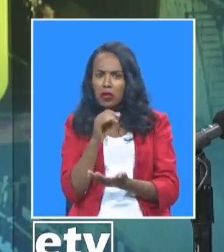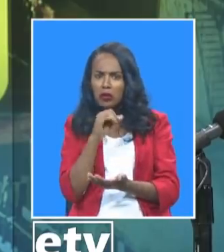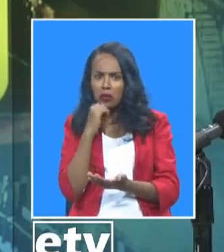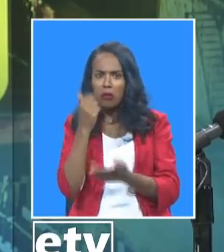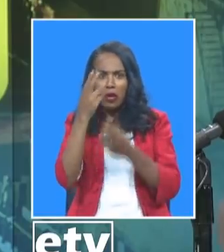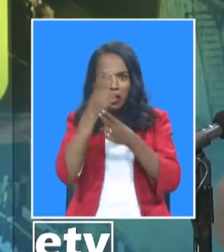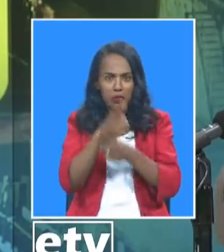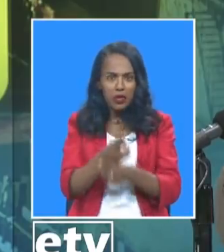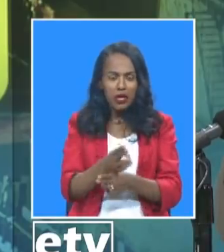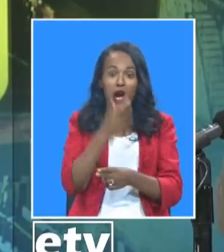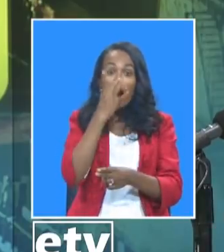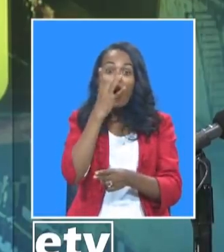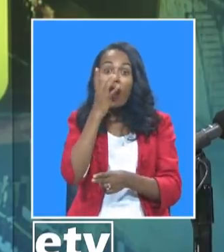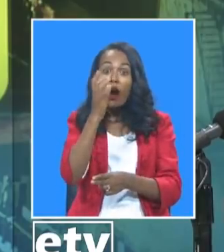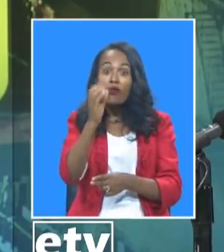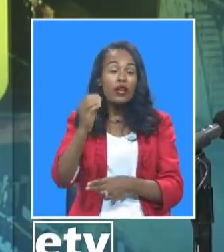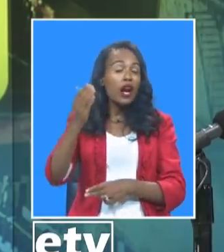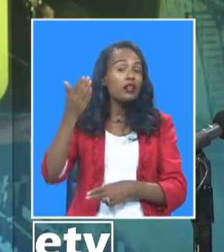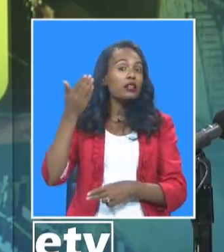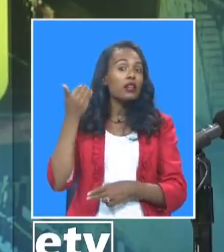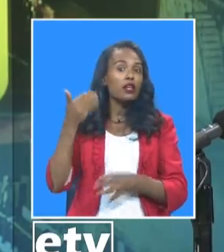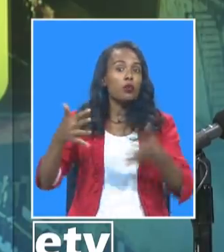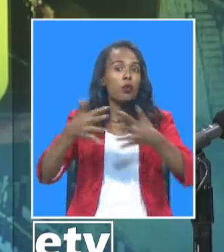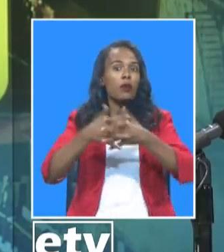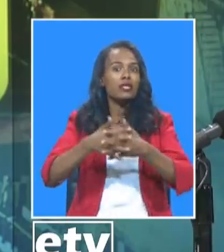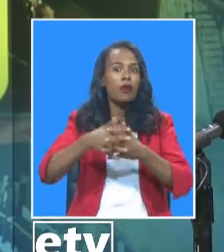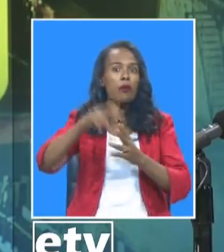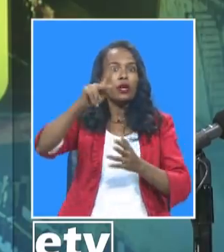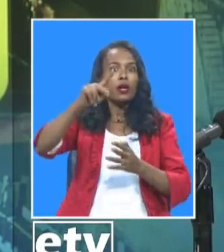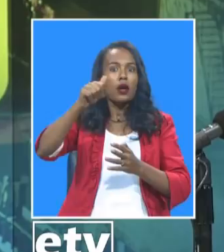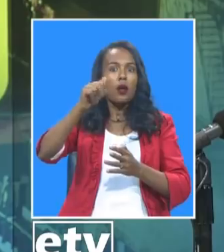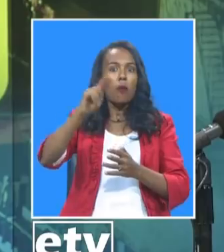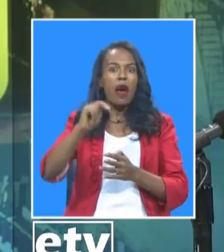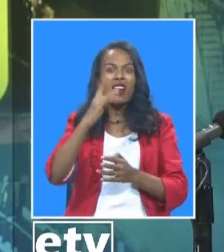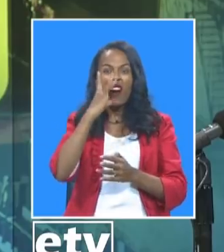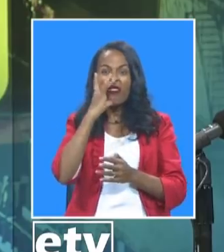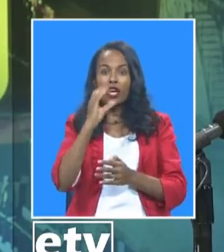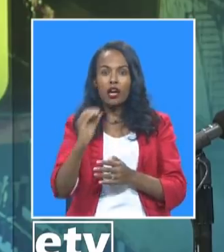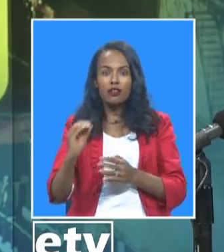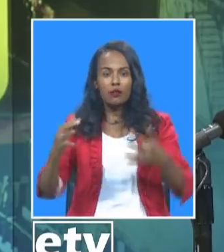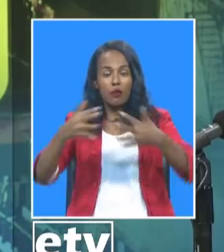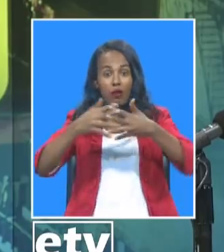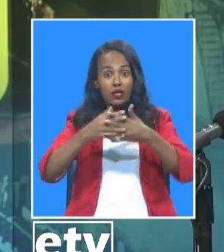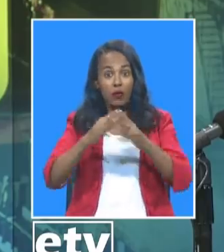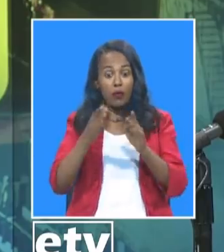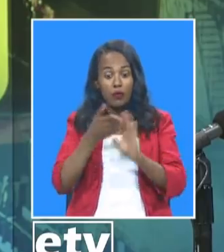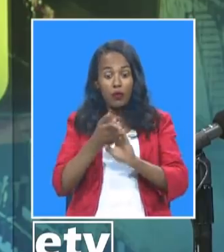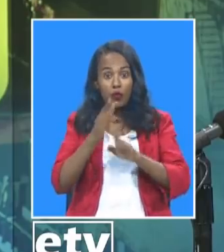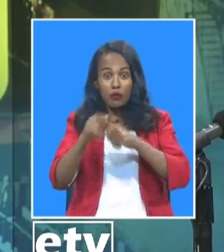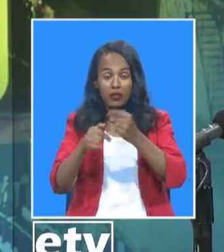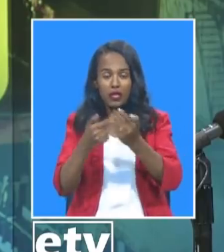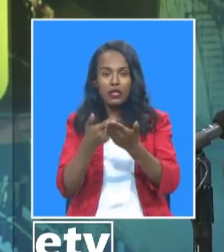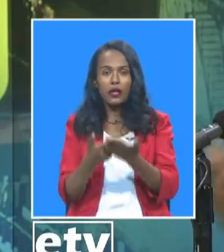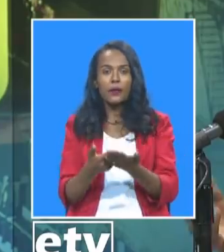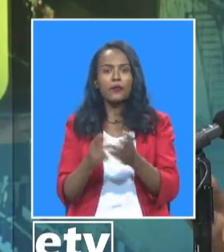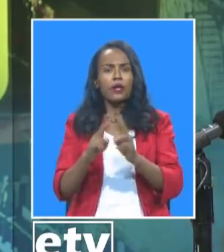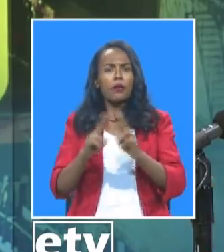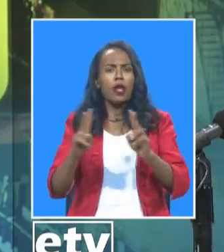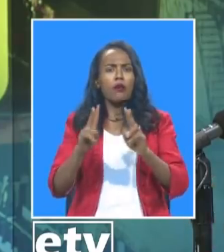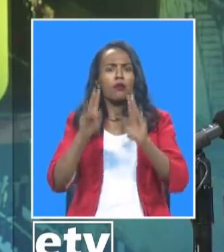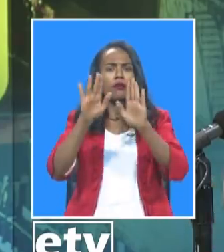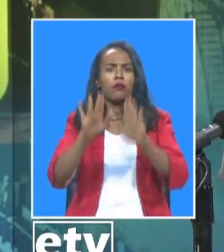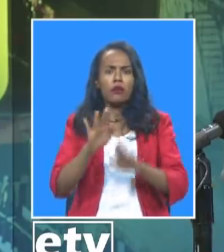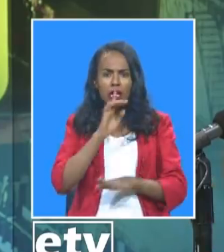በክብርም በለው አፍሪካን እንደቀድሞ በማስተባበር ፓን አፍሪካኒዝምን በማስተባበሩም በኩል በትሄድ ይሄ እንግዲህ በጣም የሚገርም